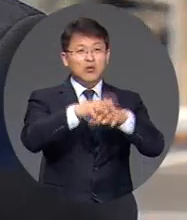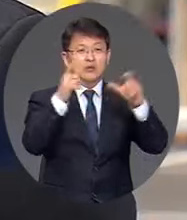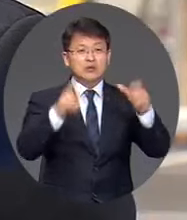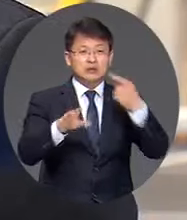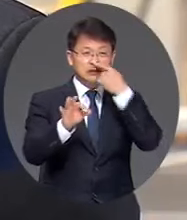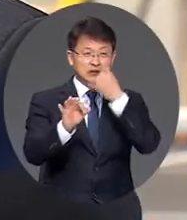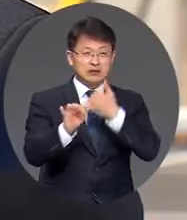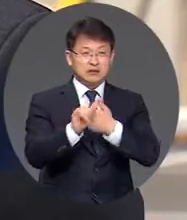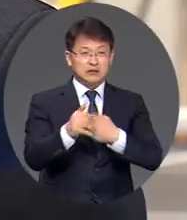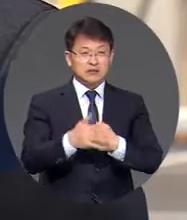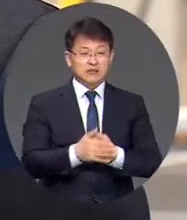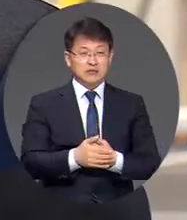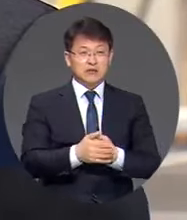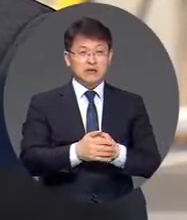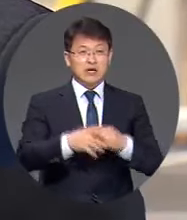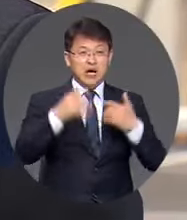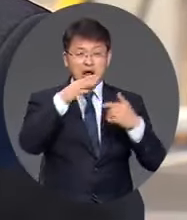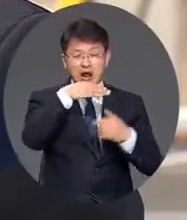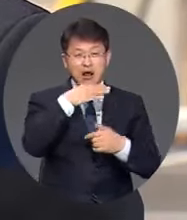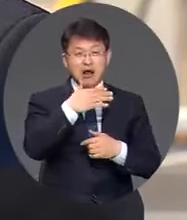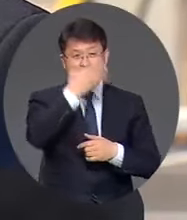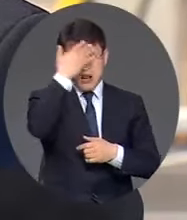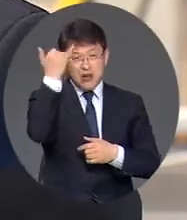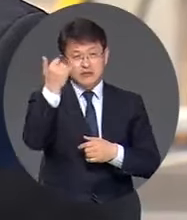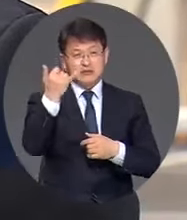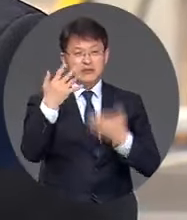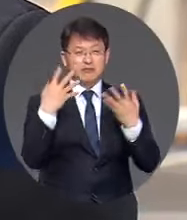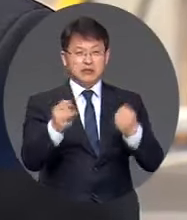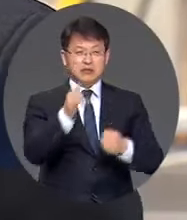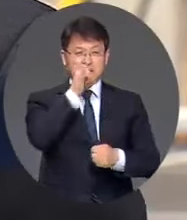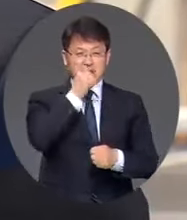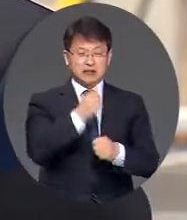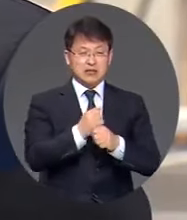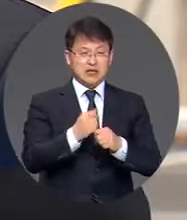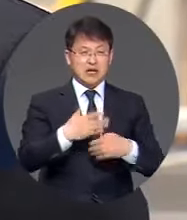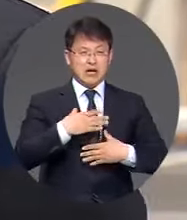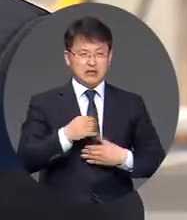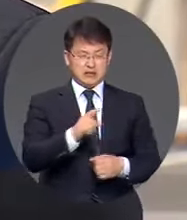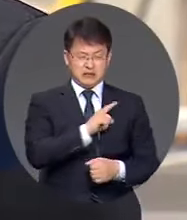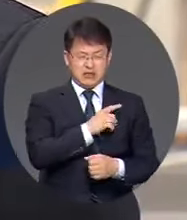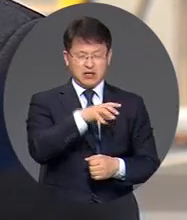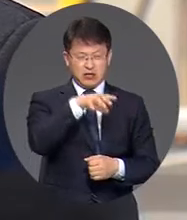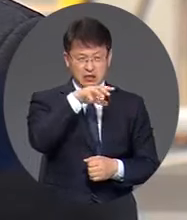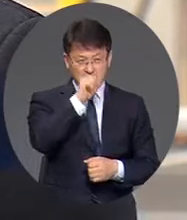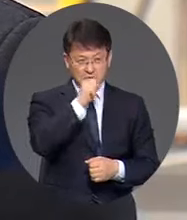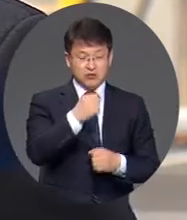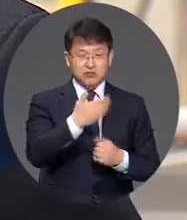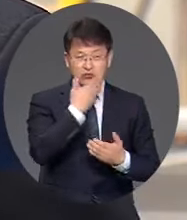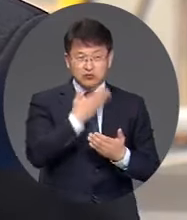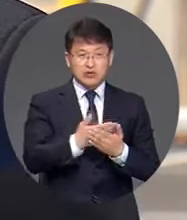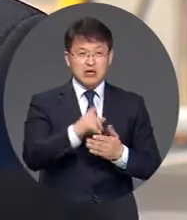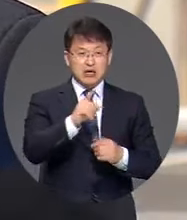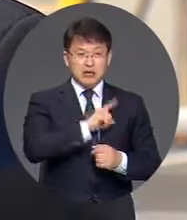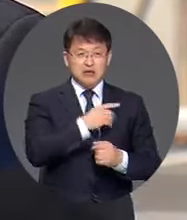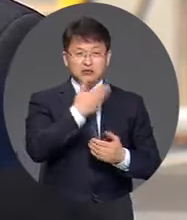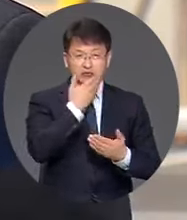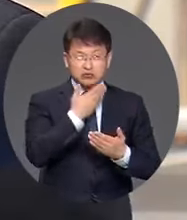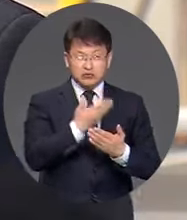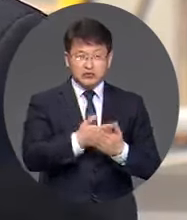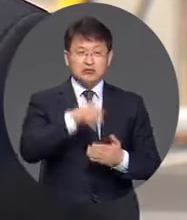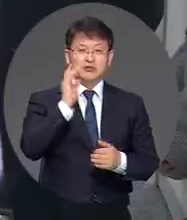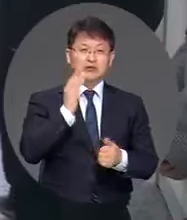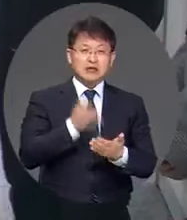지역이기 때문에 할머니, 할아버지들이 많습니다. 안전이 최우선이다, 안전이 최우선이다라고 누누이 강조를